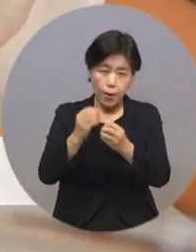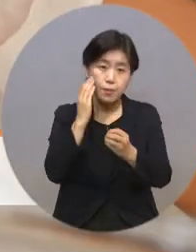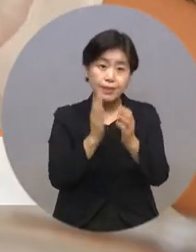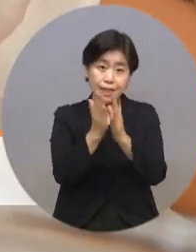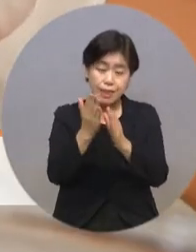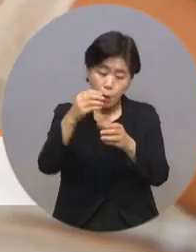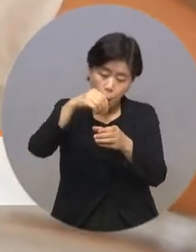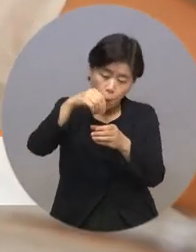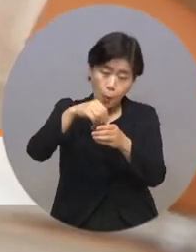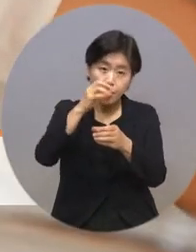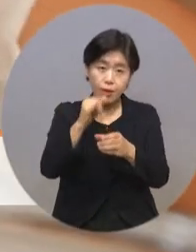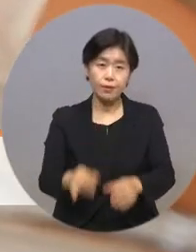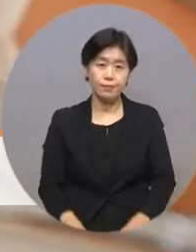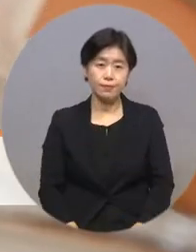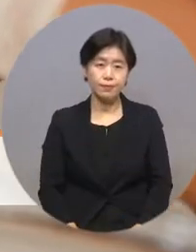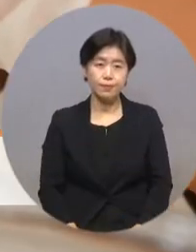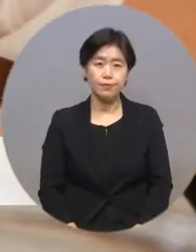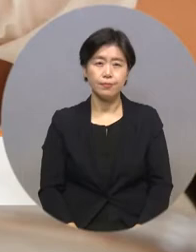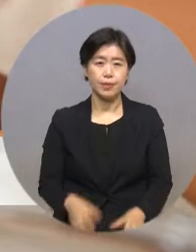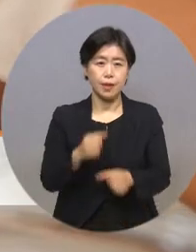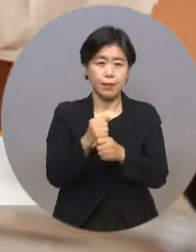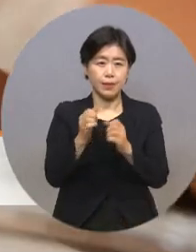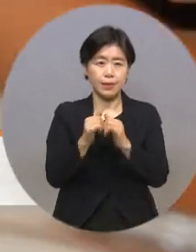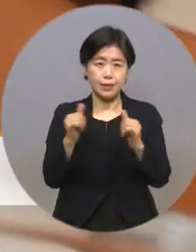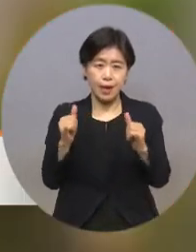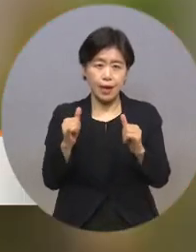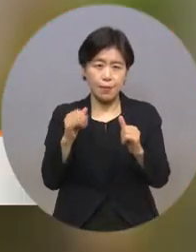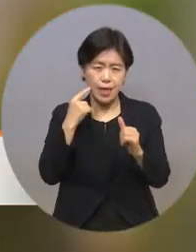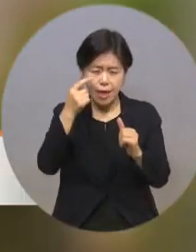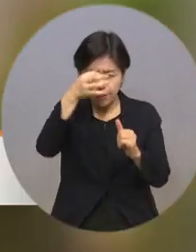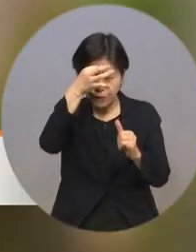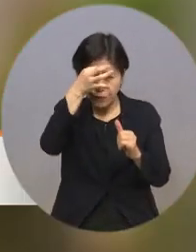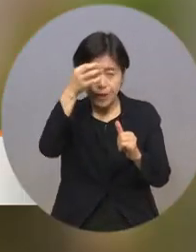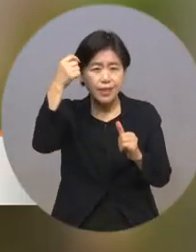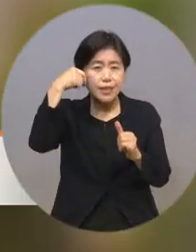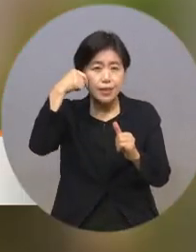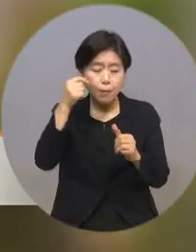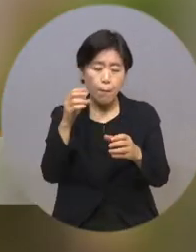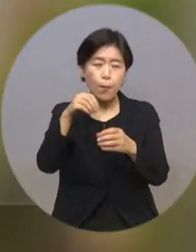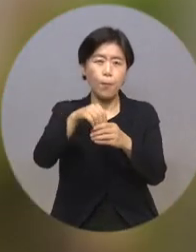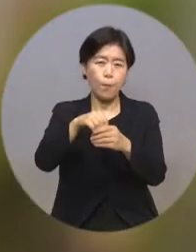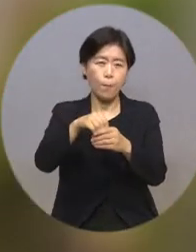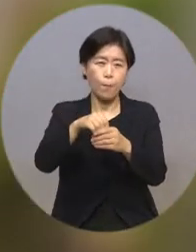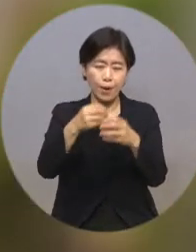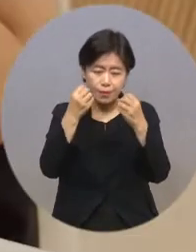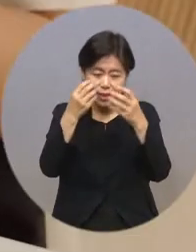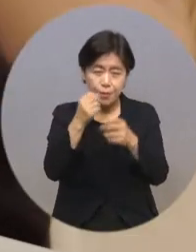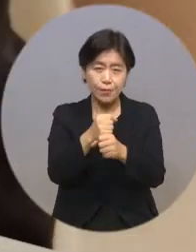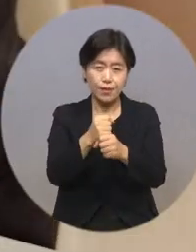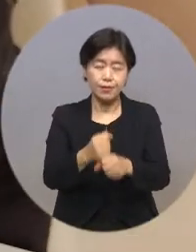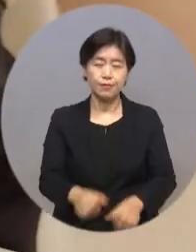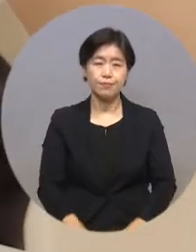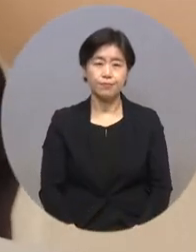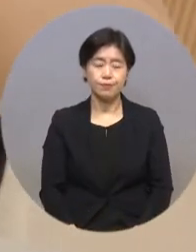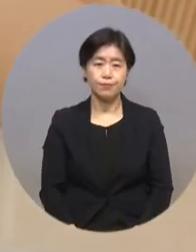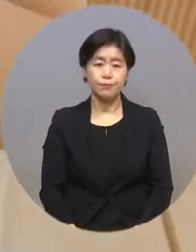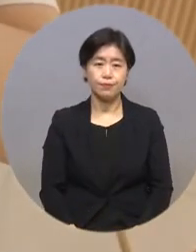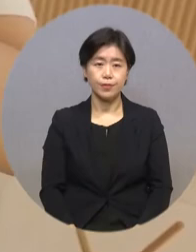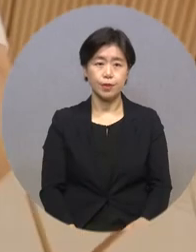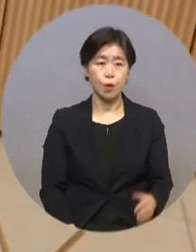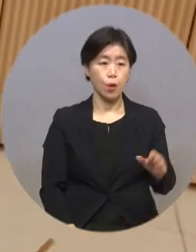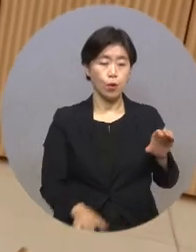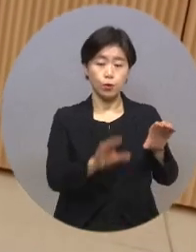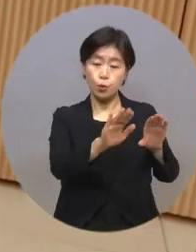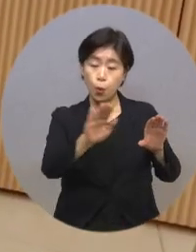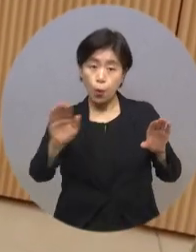테라리움은 작가의 섬세함과 예술적 감각이 더해져 새롭게 태어납니다. 인테리어 소품으로